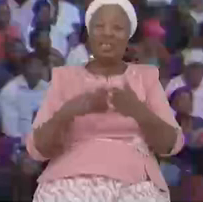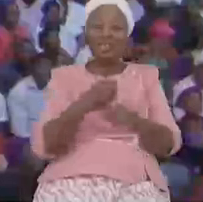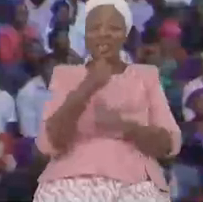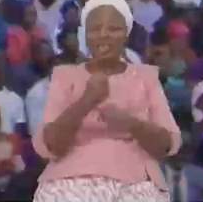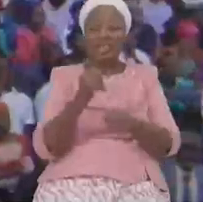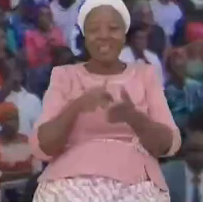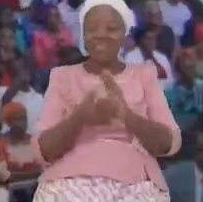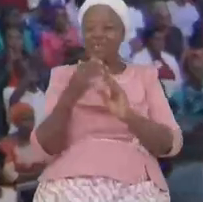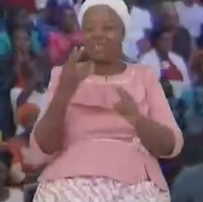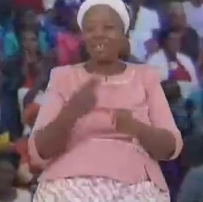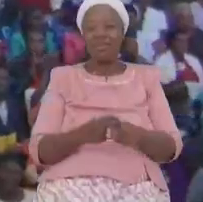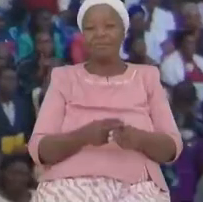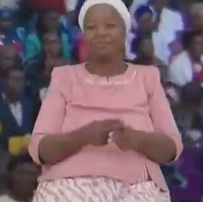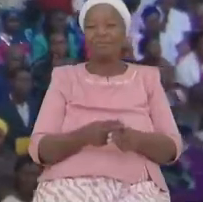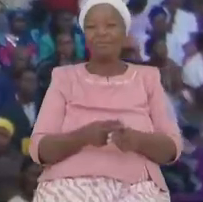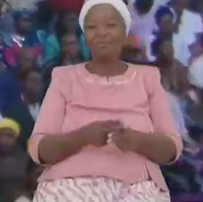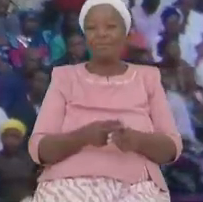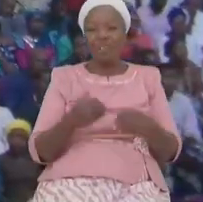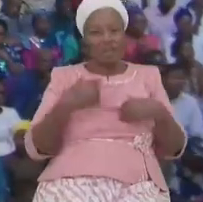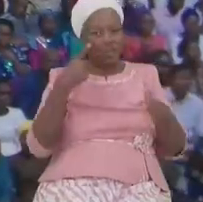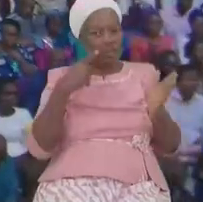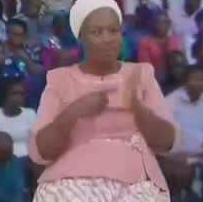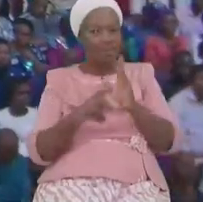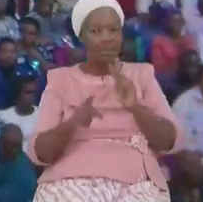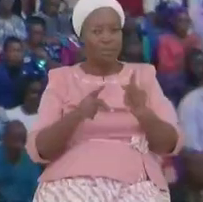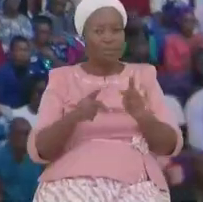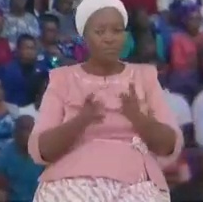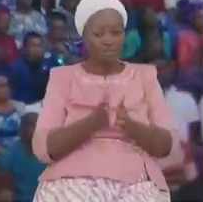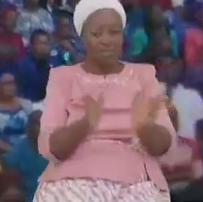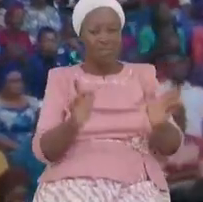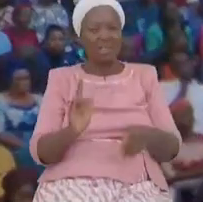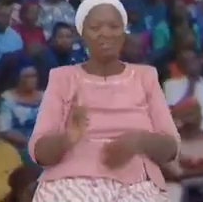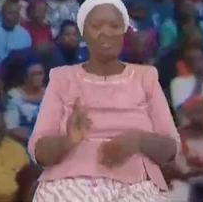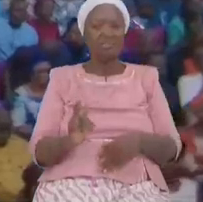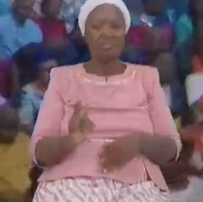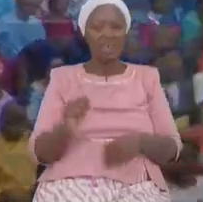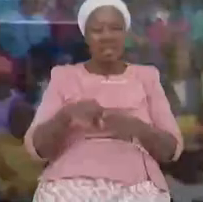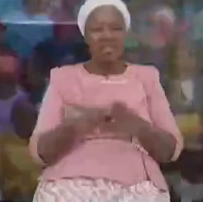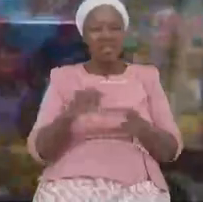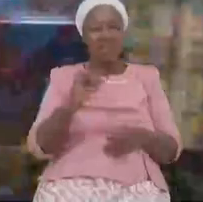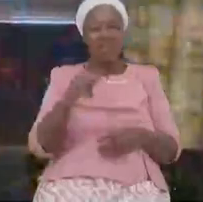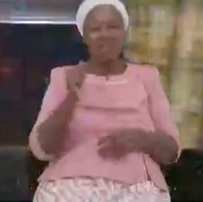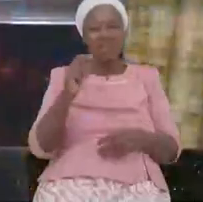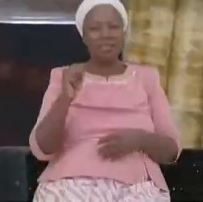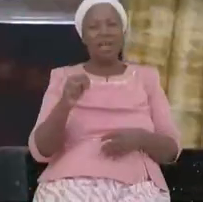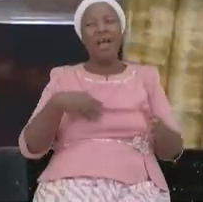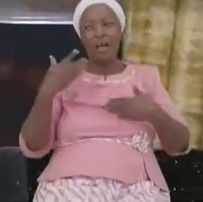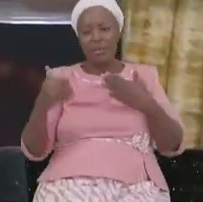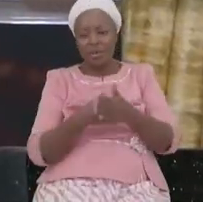Est-ce que vous remarquez des gens, généralement, en janvier, bonne année, meilleurs